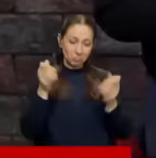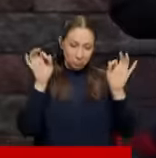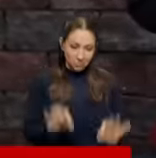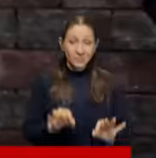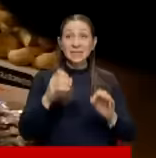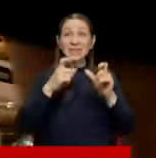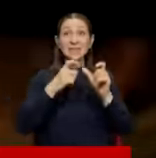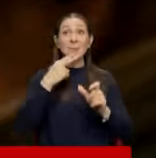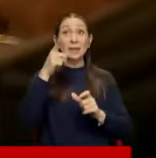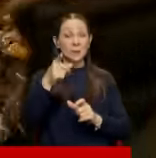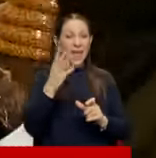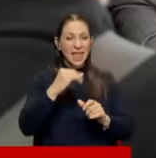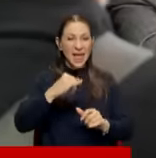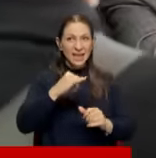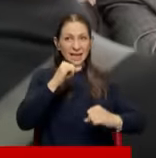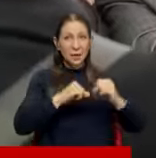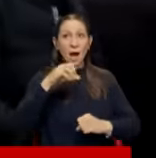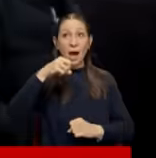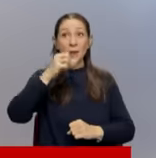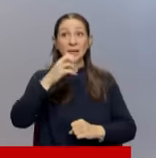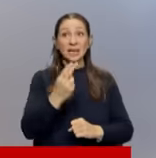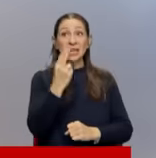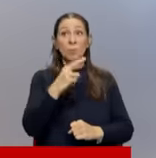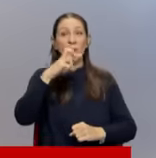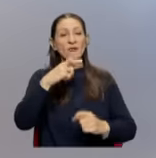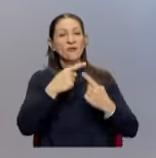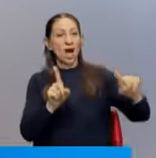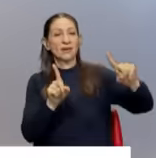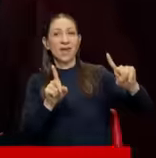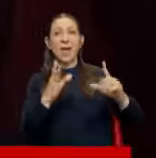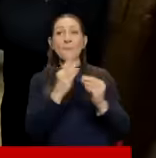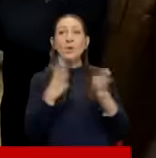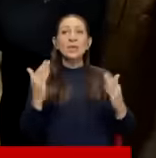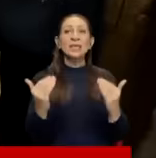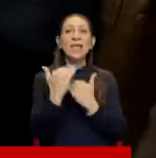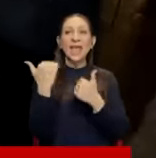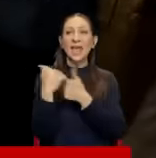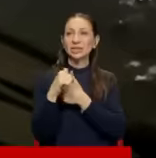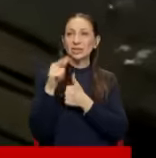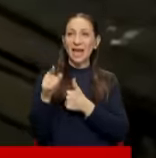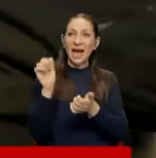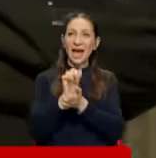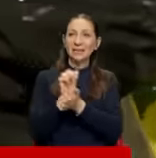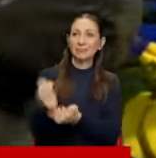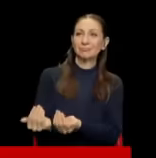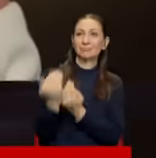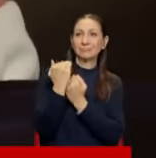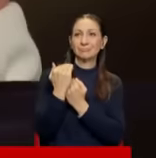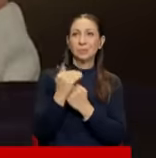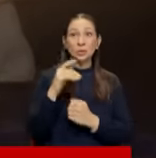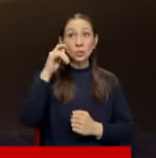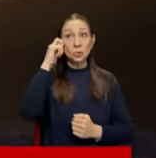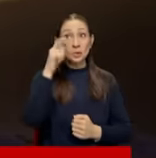sinemde dedet taş en yakın rakibine AK Parti'ye 7 puan fark attı En büyük desteği eşinden ailesinden gördü